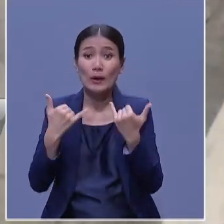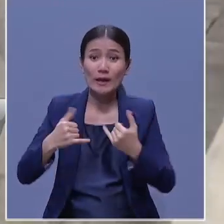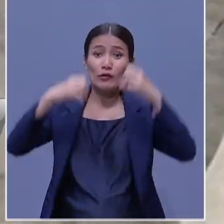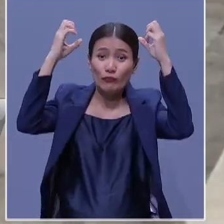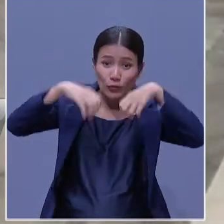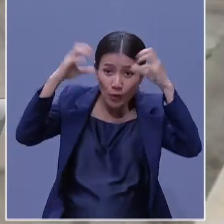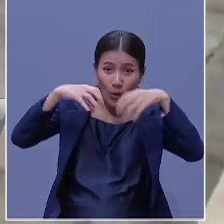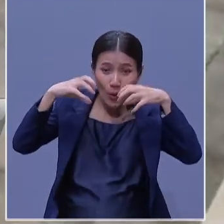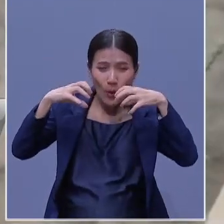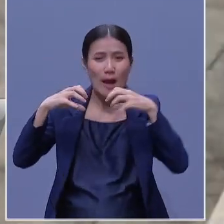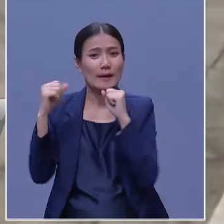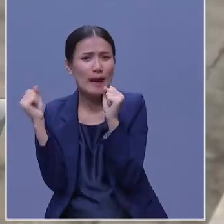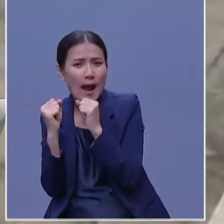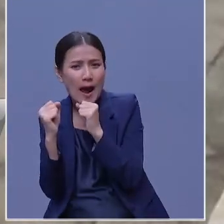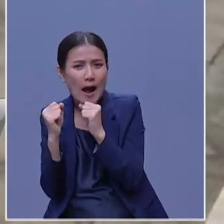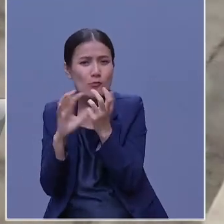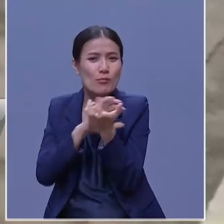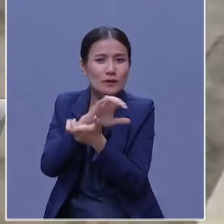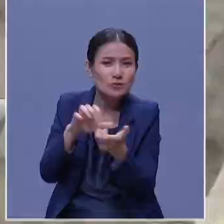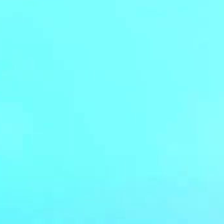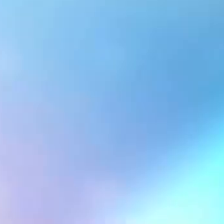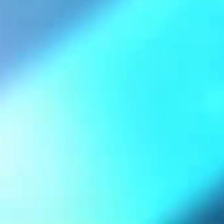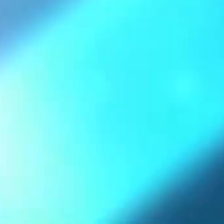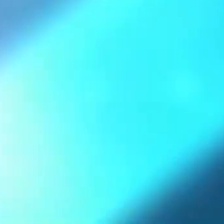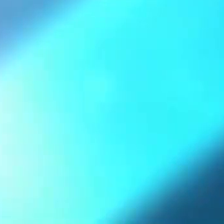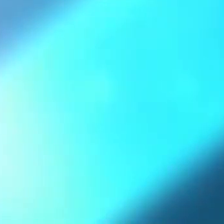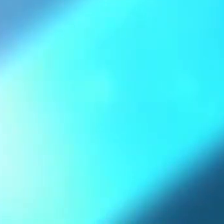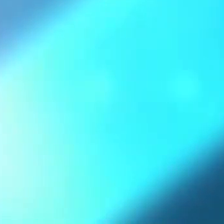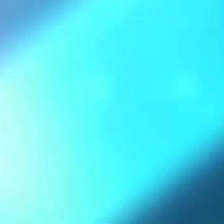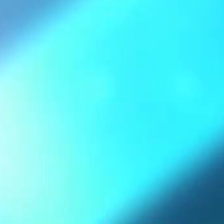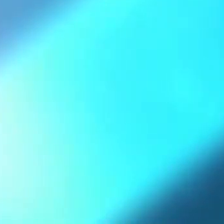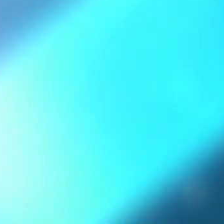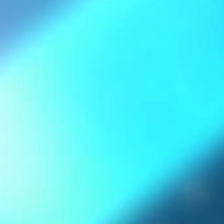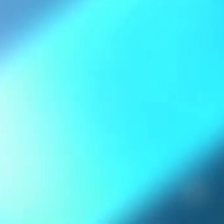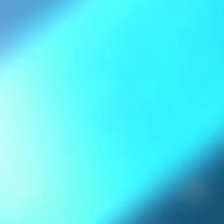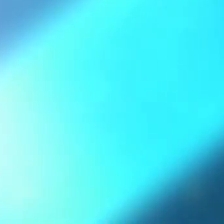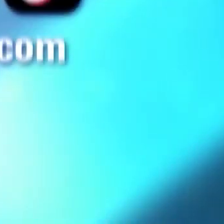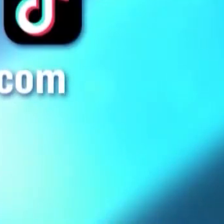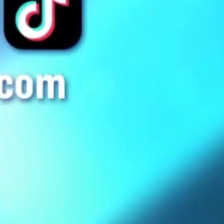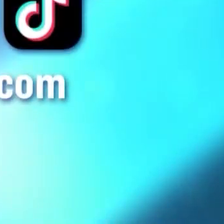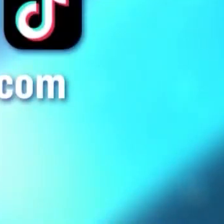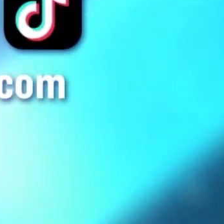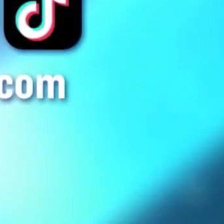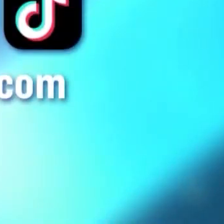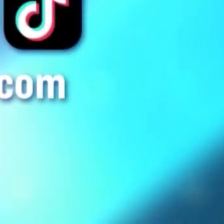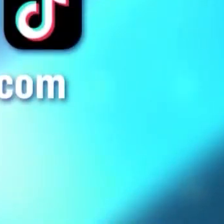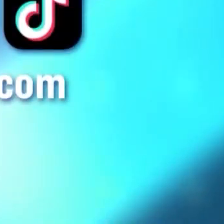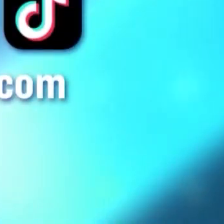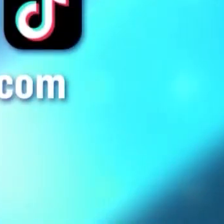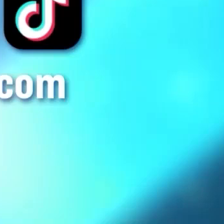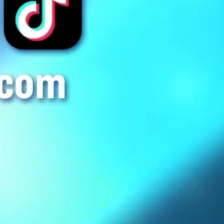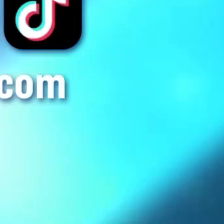นสูงยังไงก็ระมัดระวังกันนะคะ ครับ ติดตาม PPTV HD 36ได้ทุกช่องทางและอย่าลืมกด